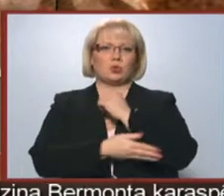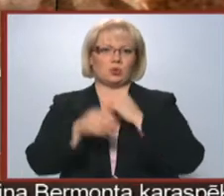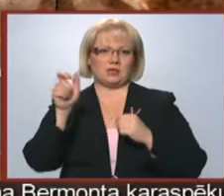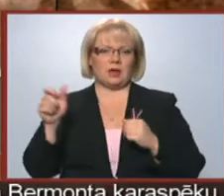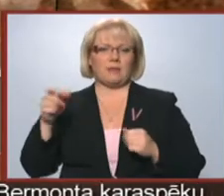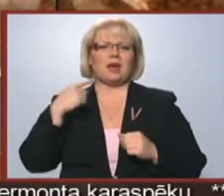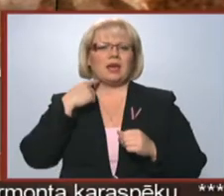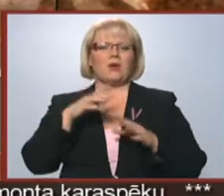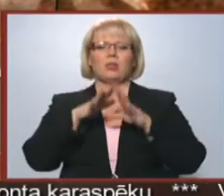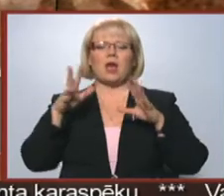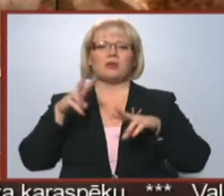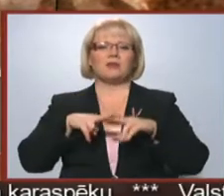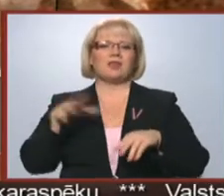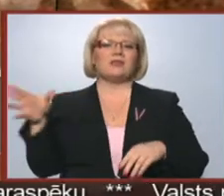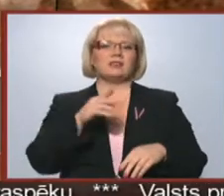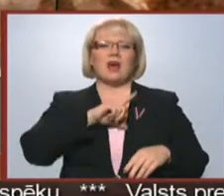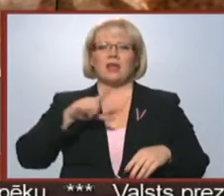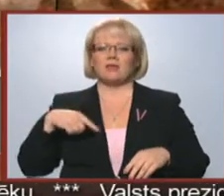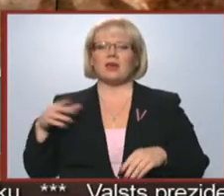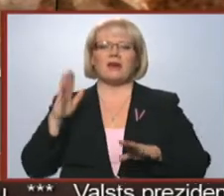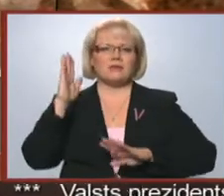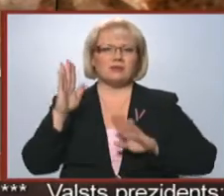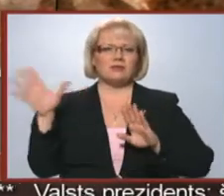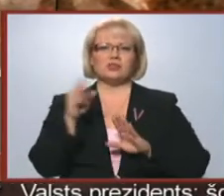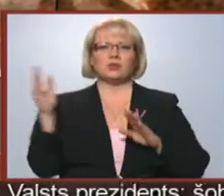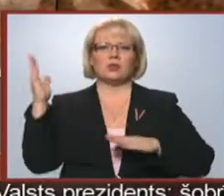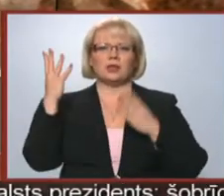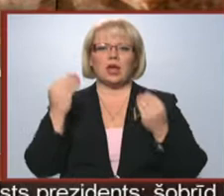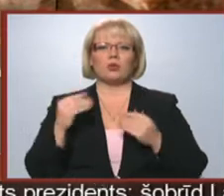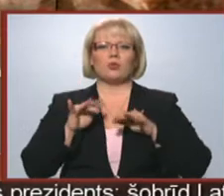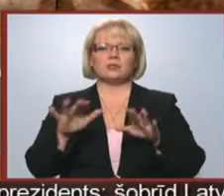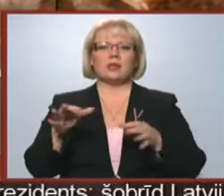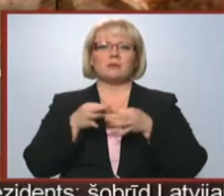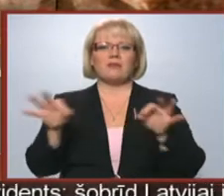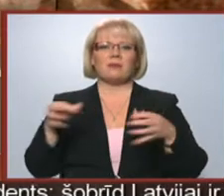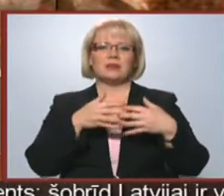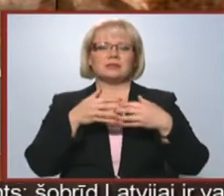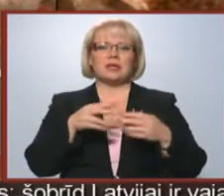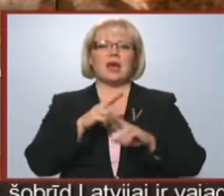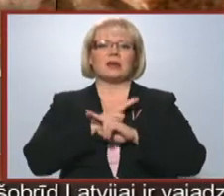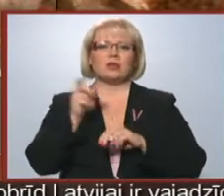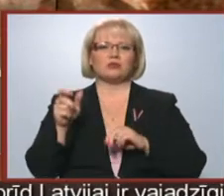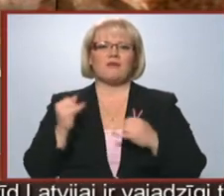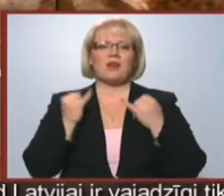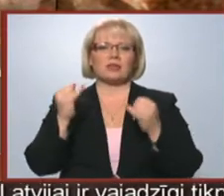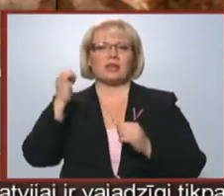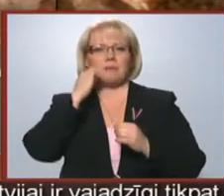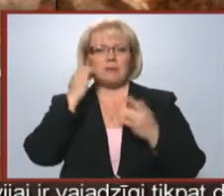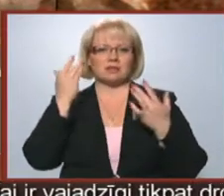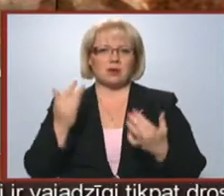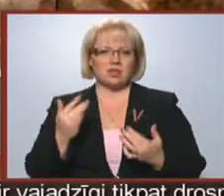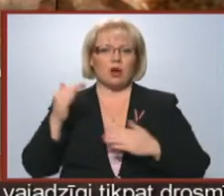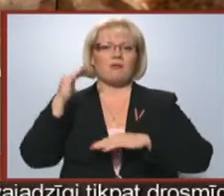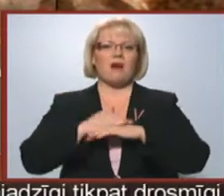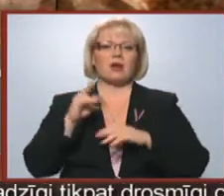Rīgā un daudz vietā visā Latvijā šodien visu dienu norisinās brīvības cīņās kritušajiem veltītie piemiņas pasākumi. Vakarā, kā